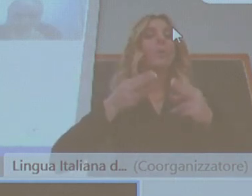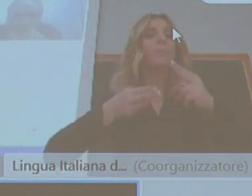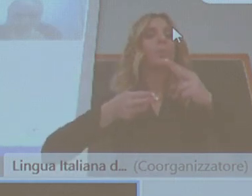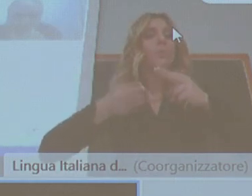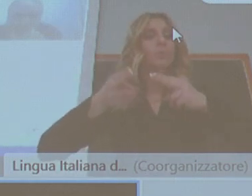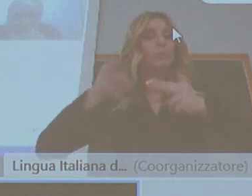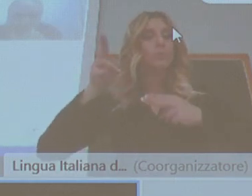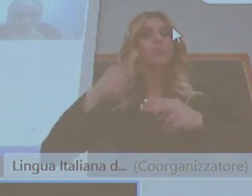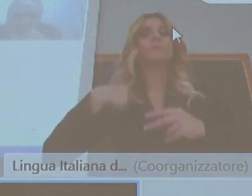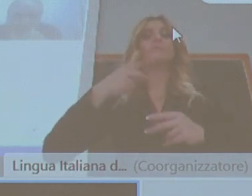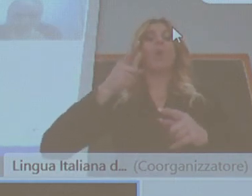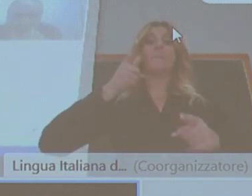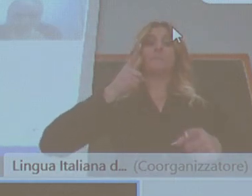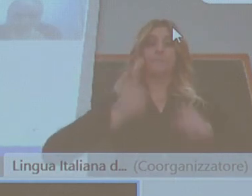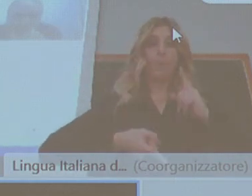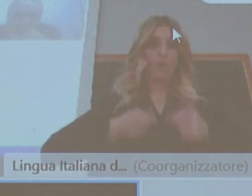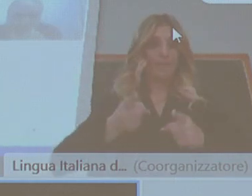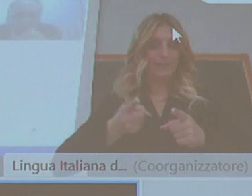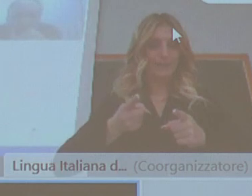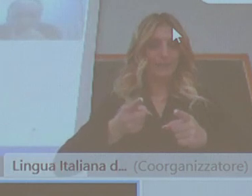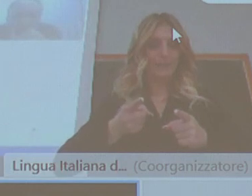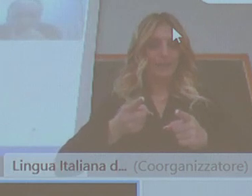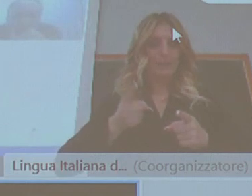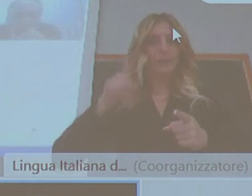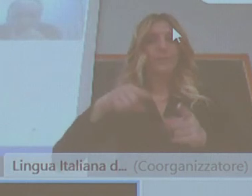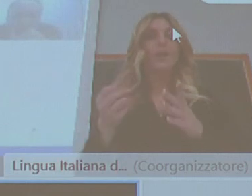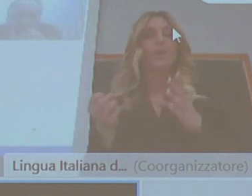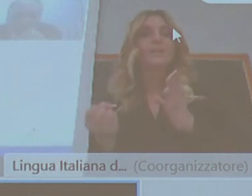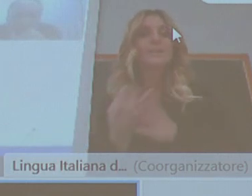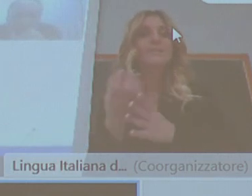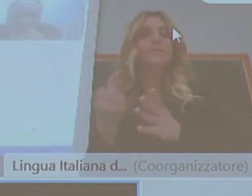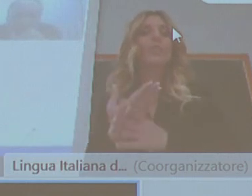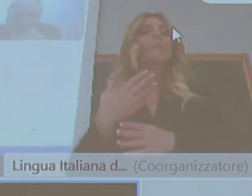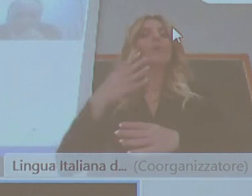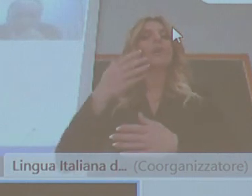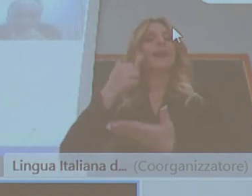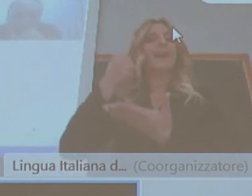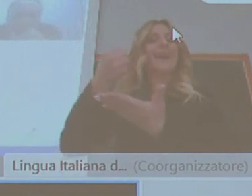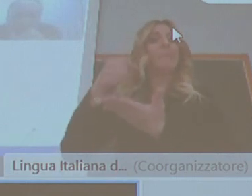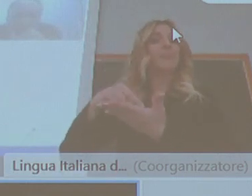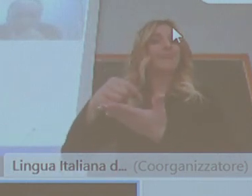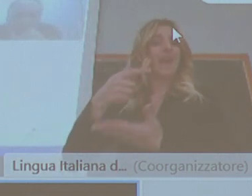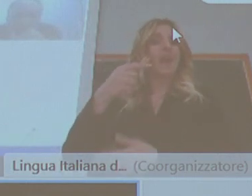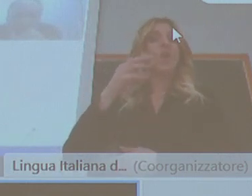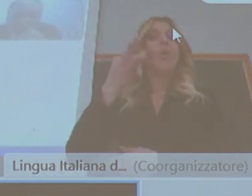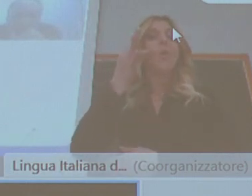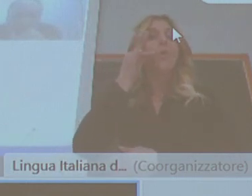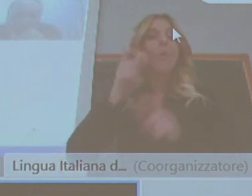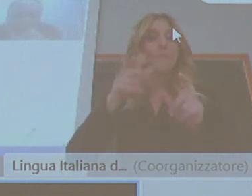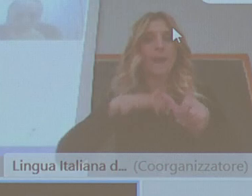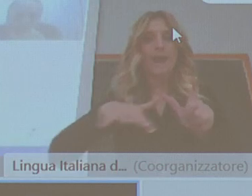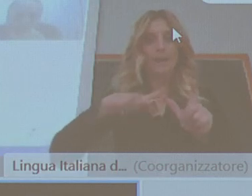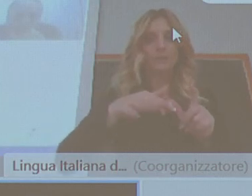saranno affrontate le politiche per lo sviluppo del capitale umano e